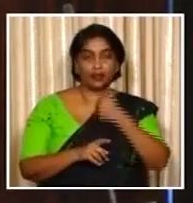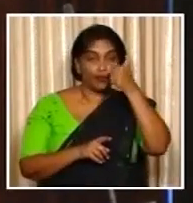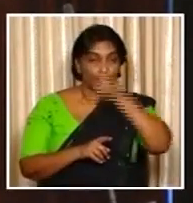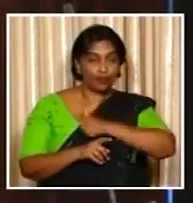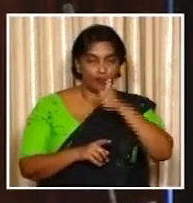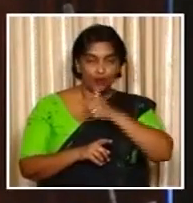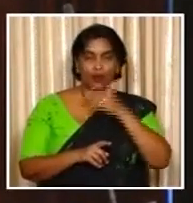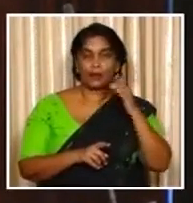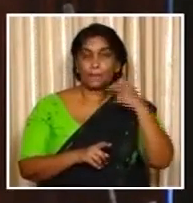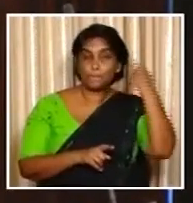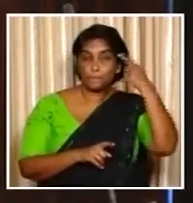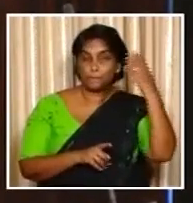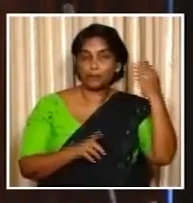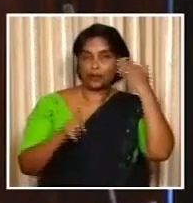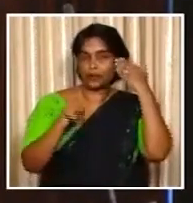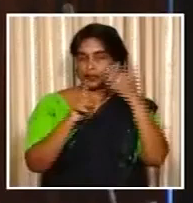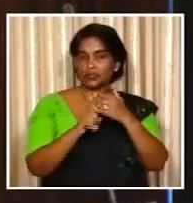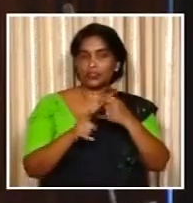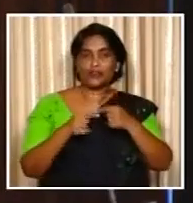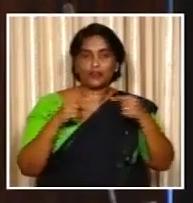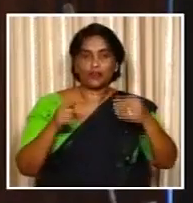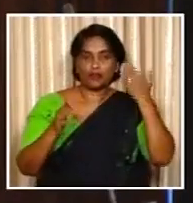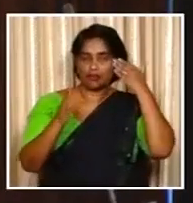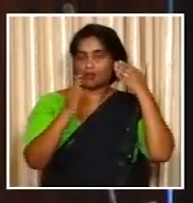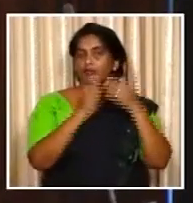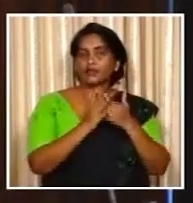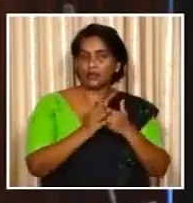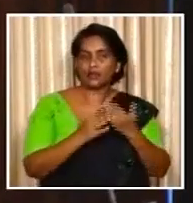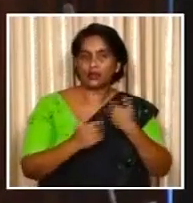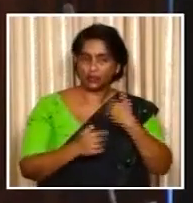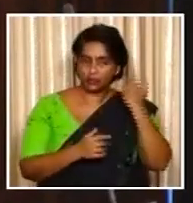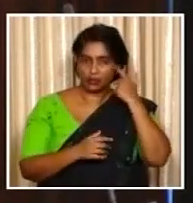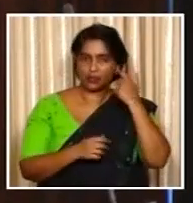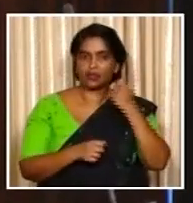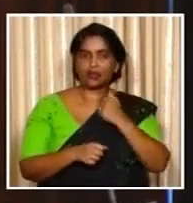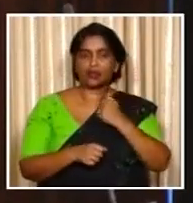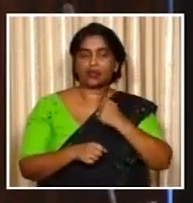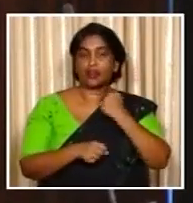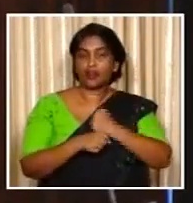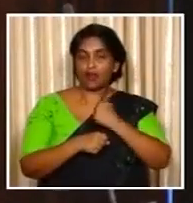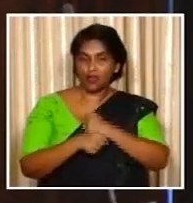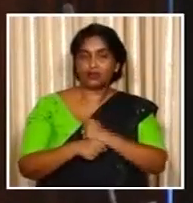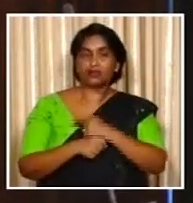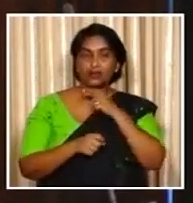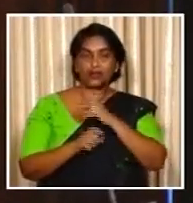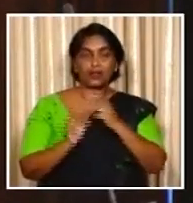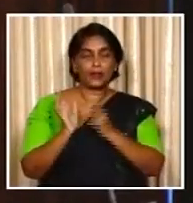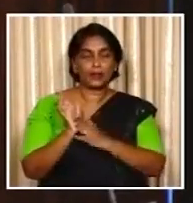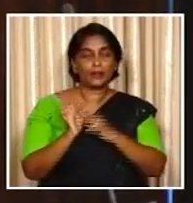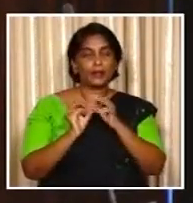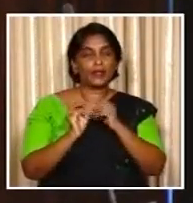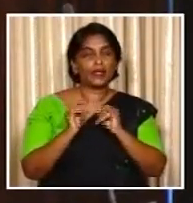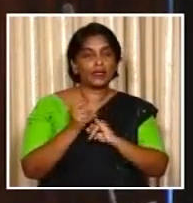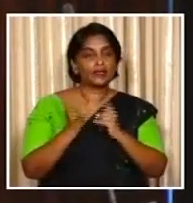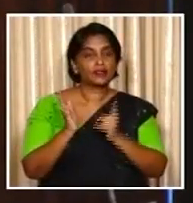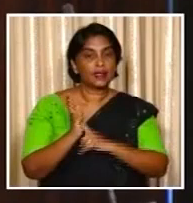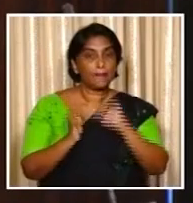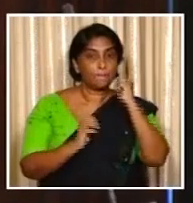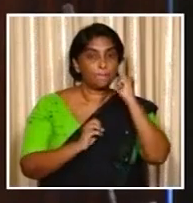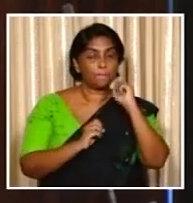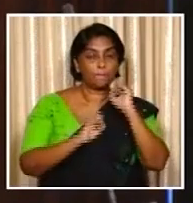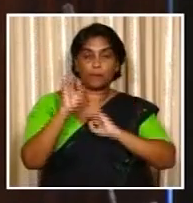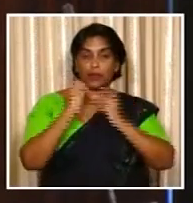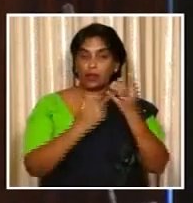වෙනුවෙන් පිස්සෙක් වෙනුවෙන් විපක්ෂ නායකතුමා පෙනී සිටීම පිළිබඳව. මොකද අපි දන්නවා ගෝල්ඩන් කී එකේදී සිද්ධියේදී MBSL එකට 150 ගන්න